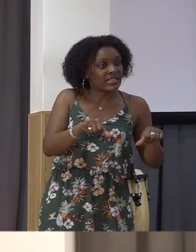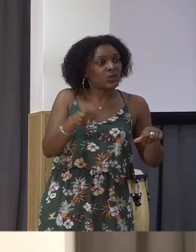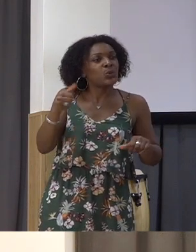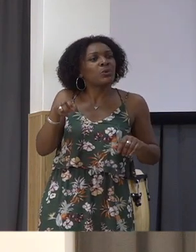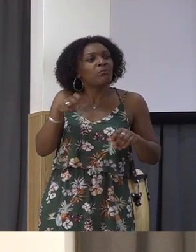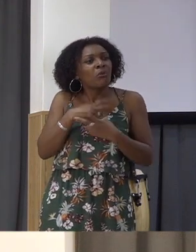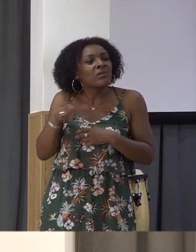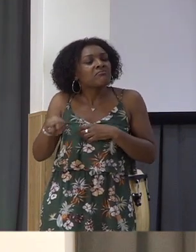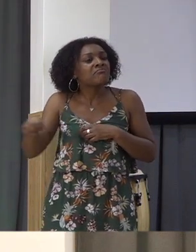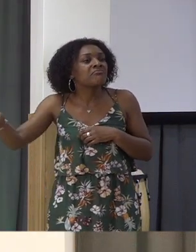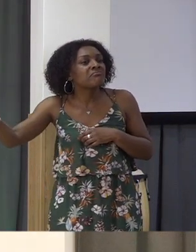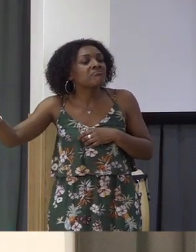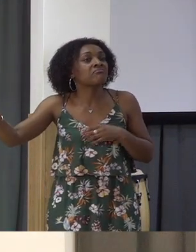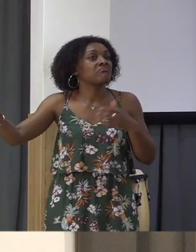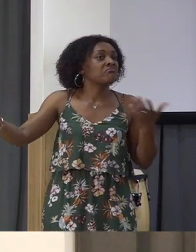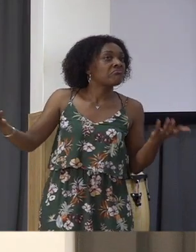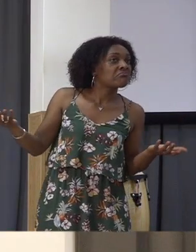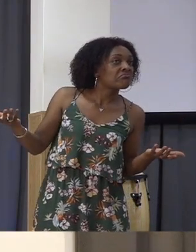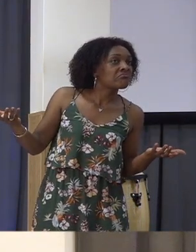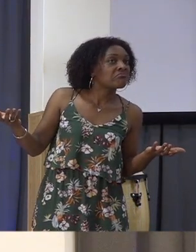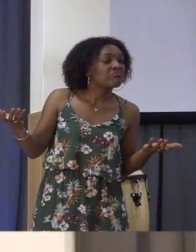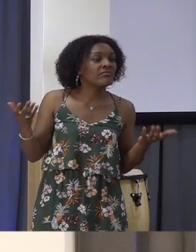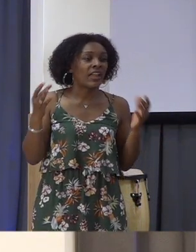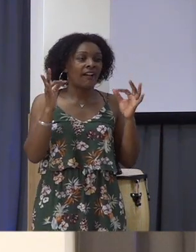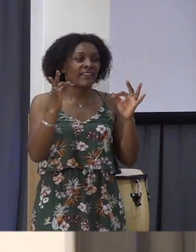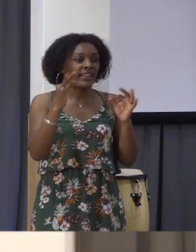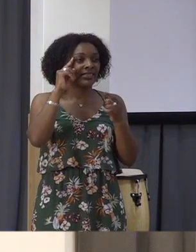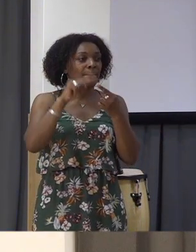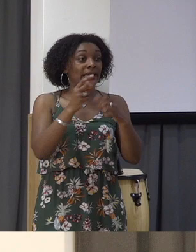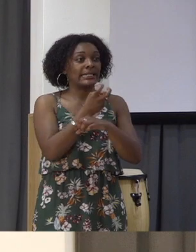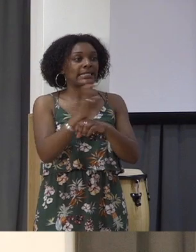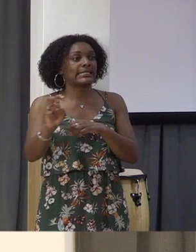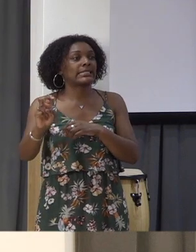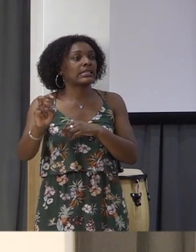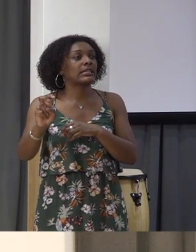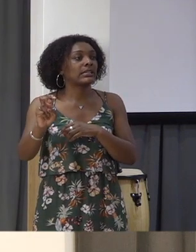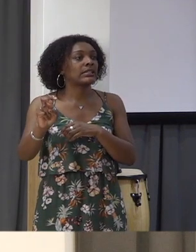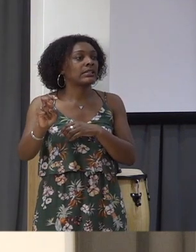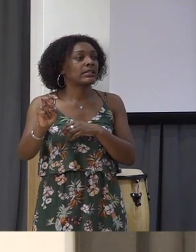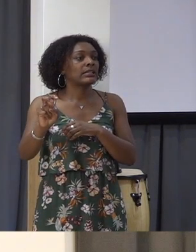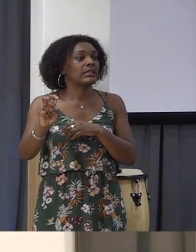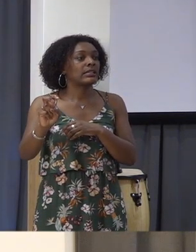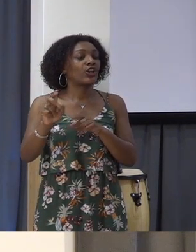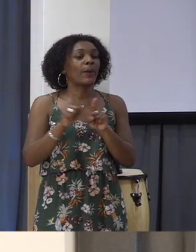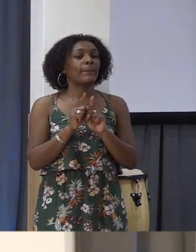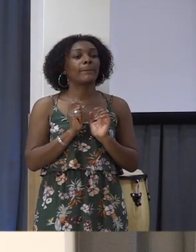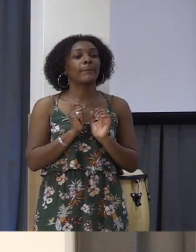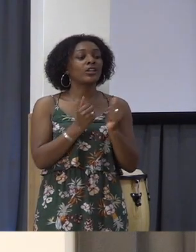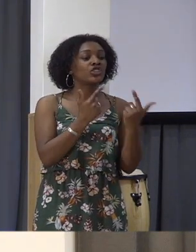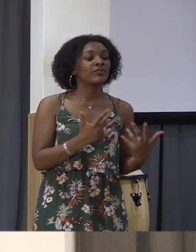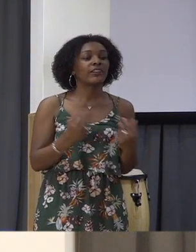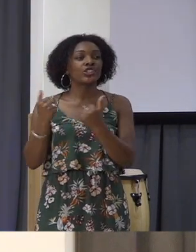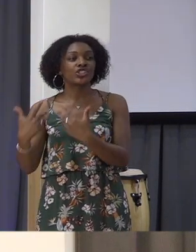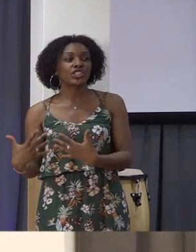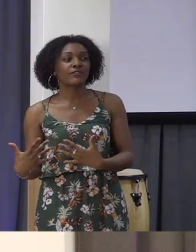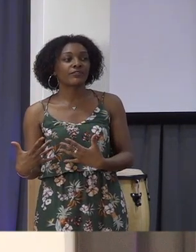J'attire tout de suite notre attention sur le risque de faire une statistique. Le risque